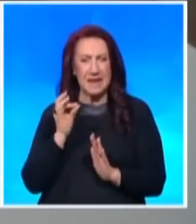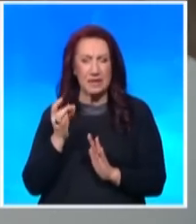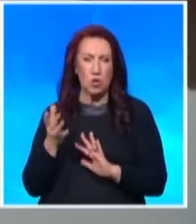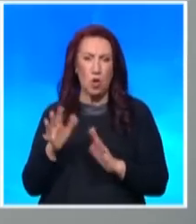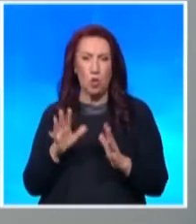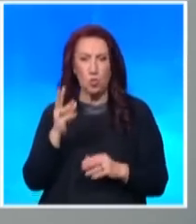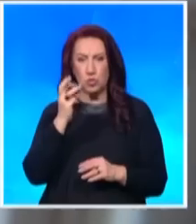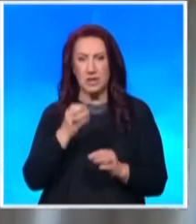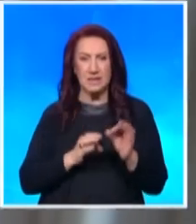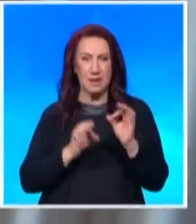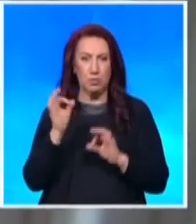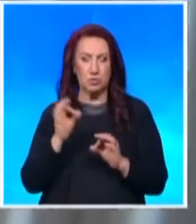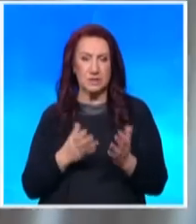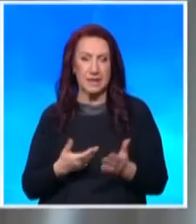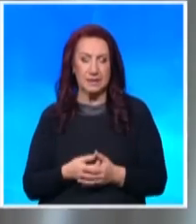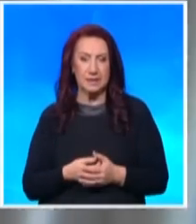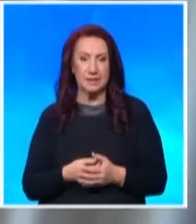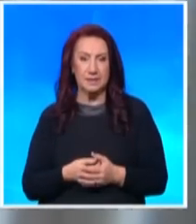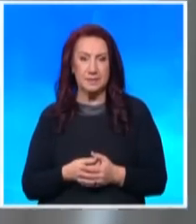около 30%. Но в крайна сметка